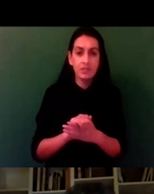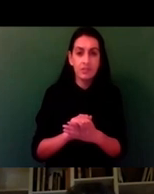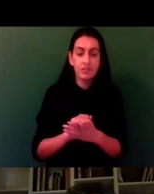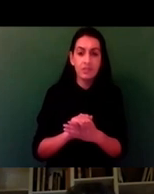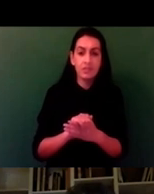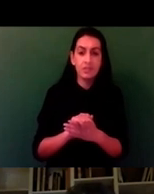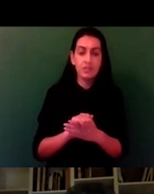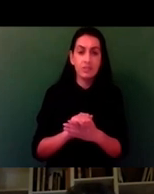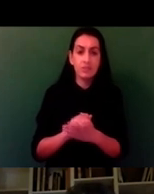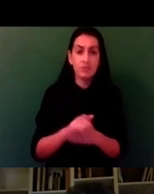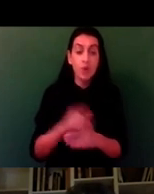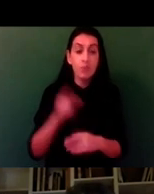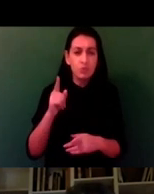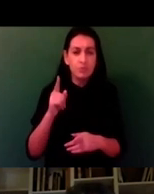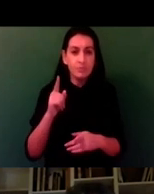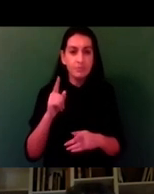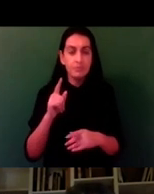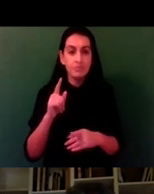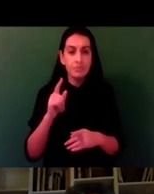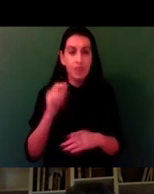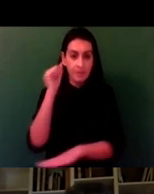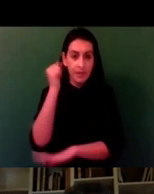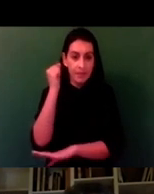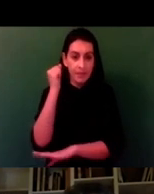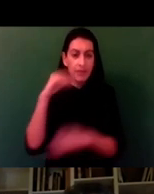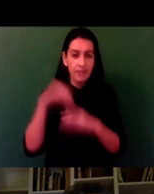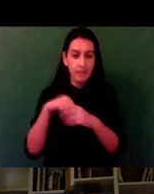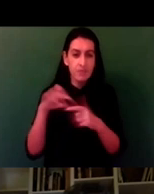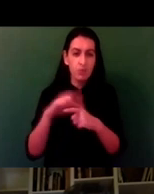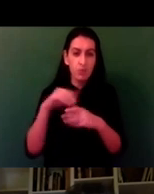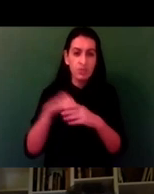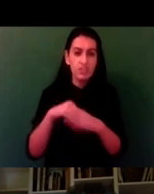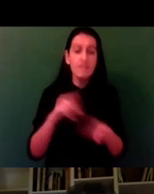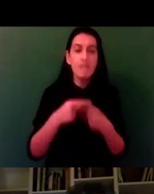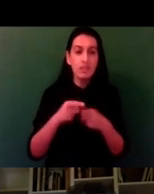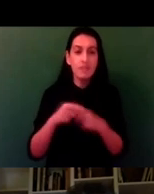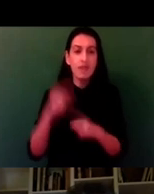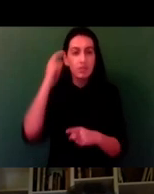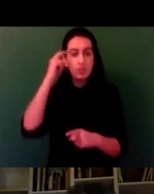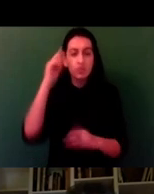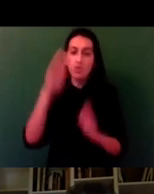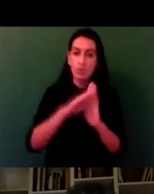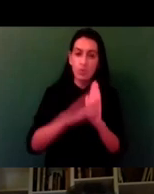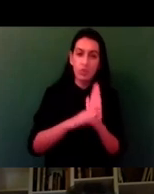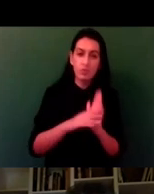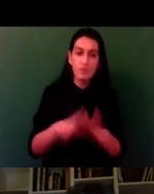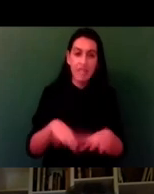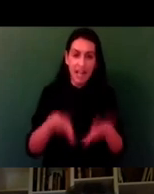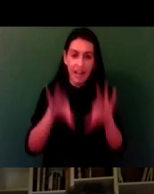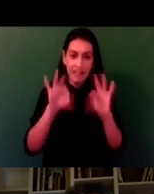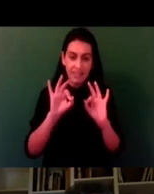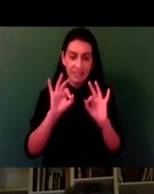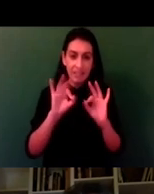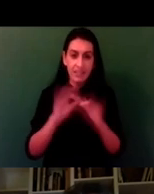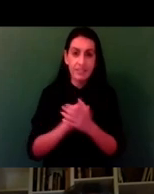planı hazırlansın diye çırpınıyoruz. Koskoca üniversitede ve o tabelaları düzenleyen o pirinç harfleri bilmem ne projesi yaptı ve